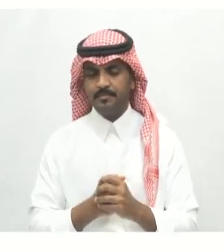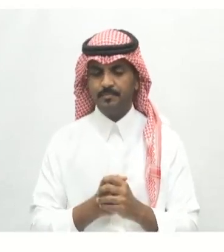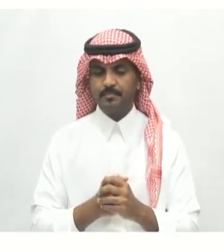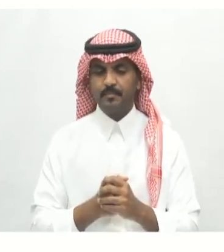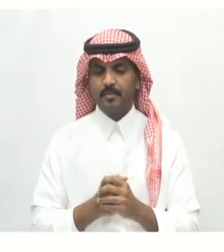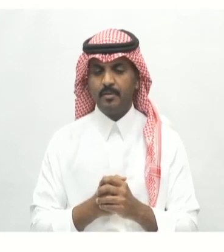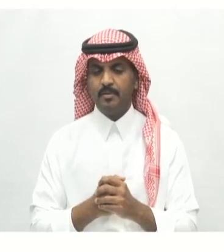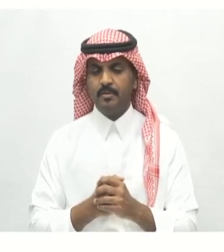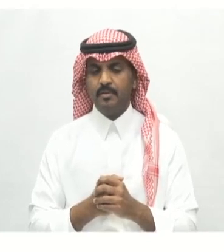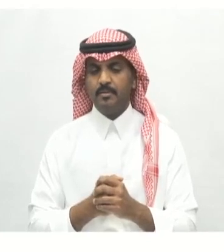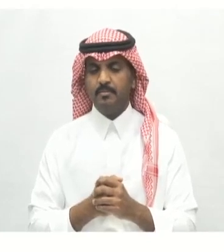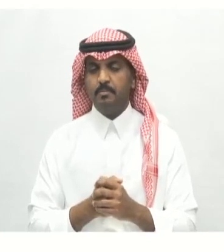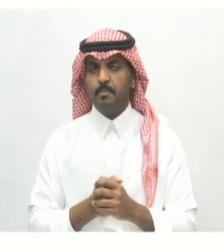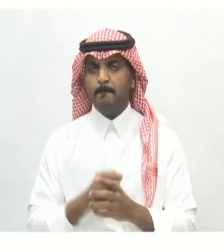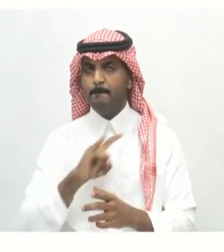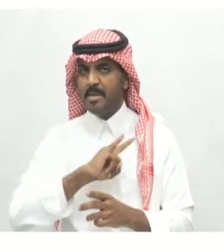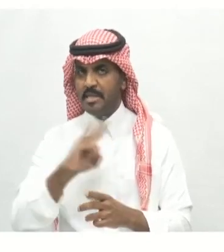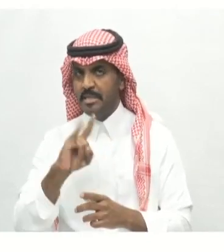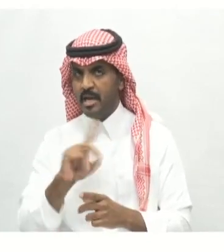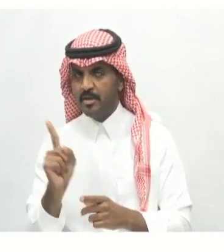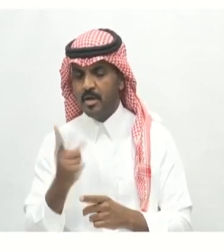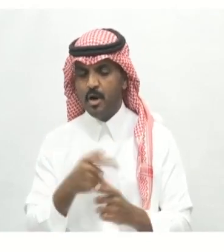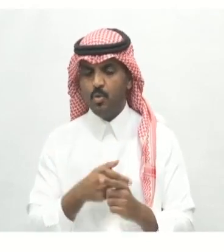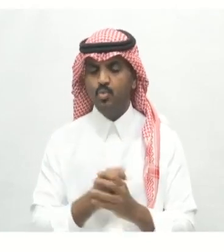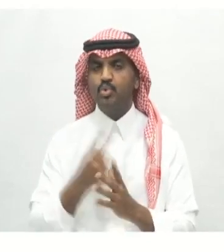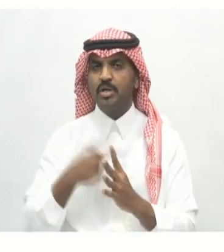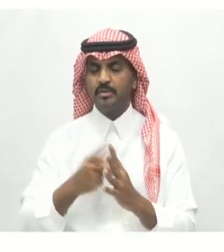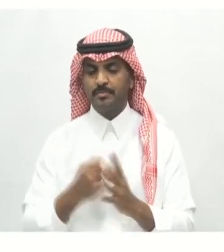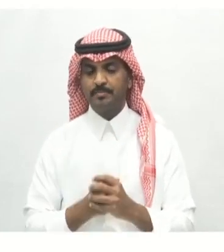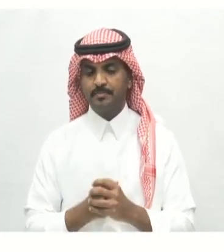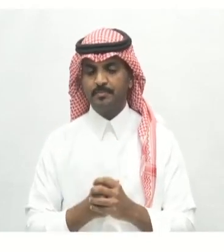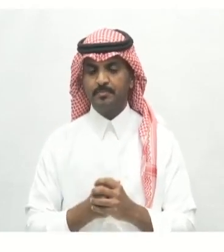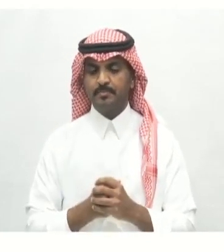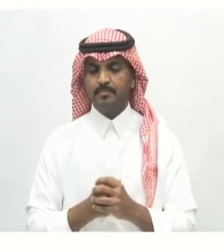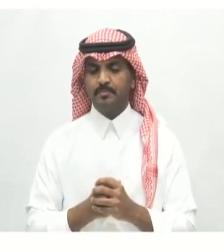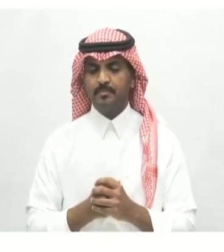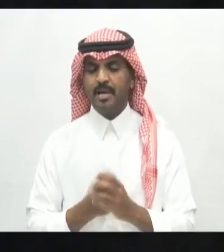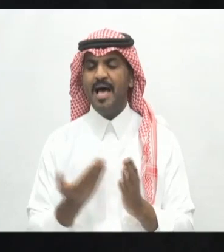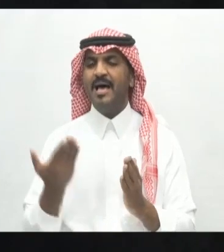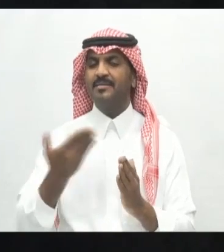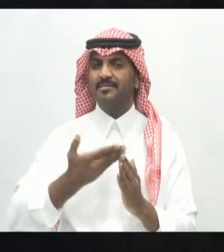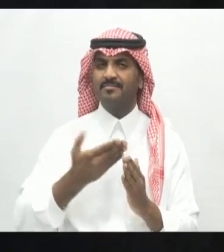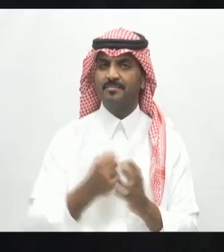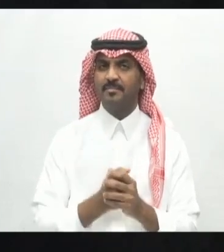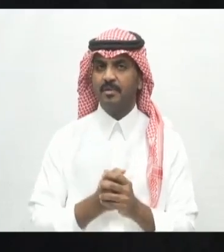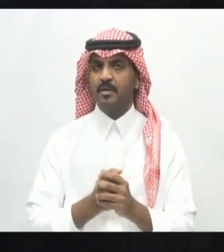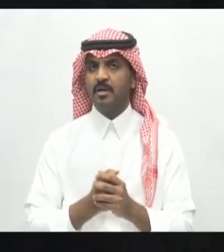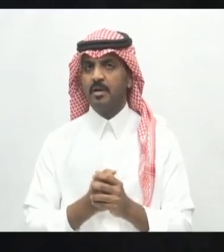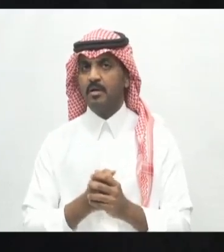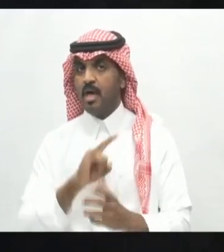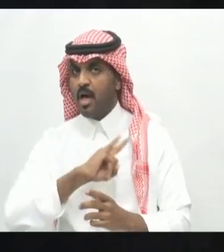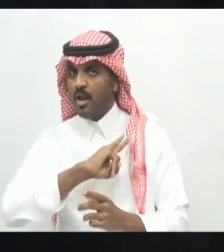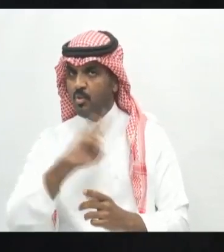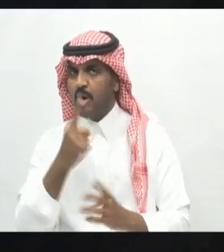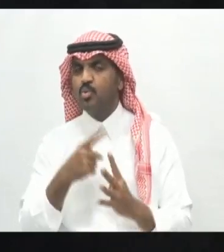عائدا الى ذات المنهي عن او الى شرطه يعني عائد الى هذا الامر الذي نهى الله عنه